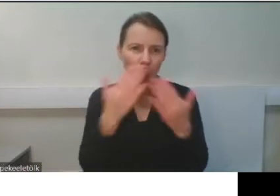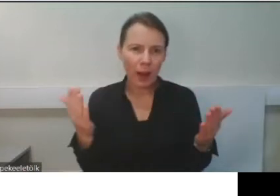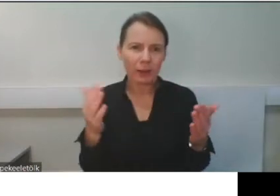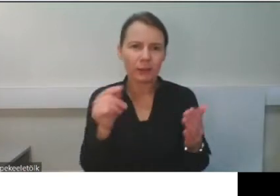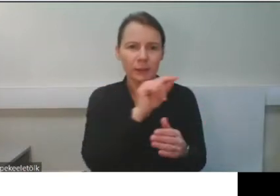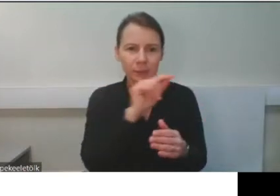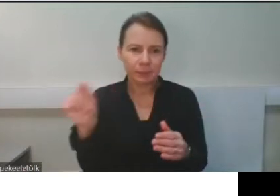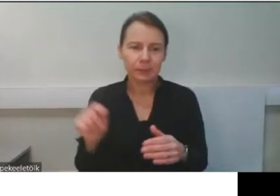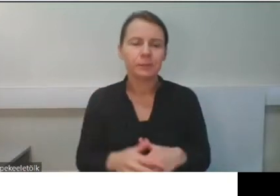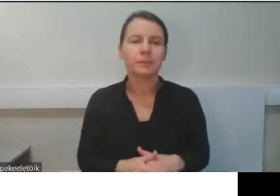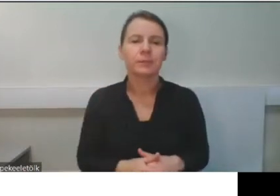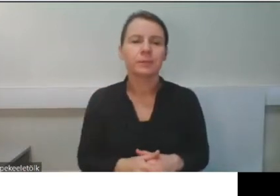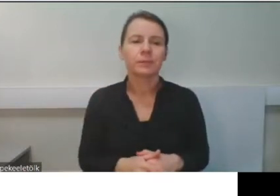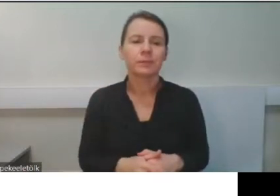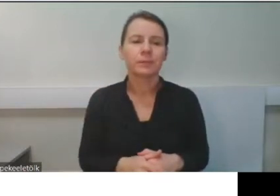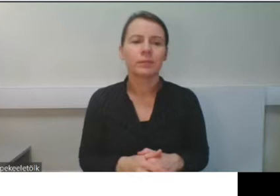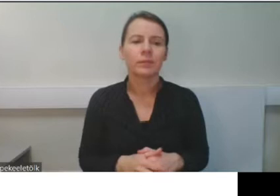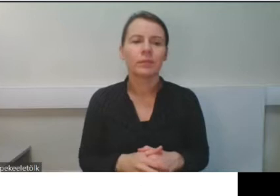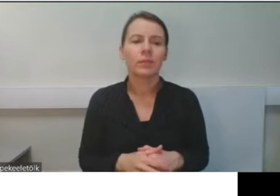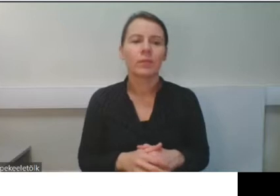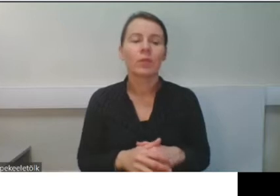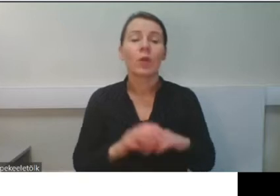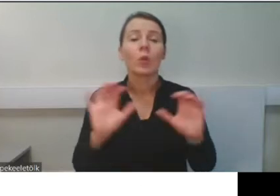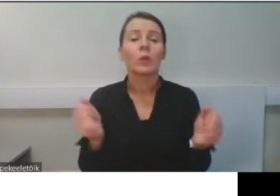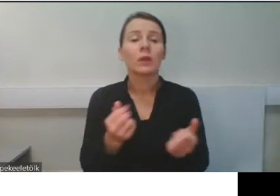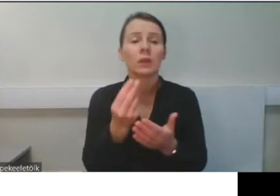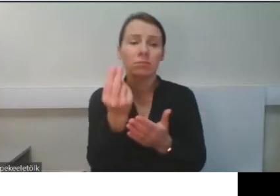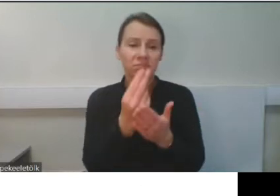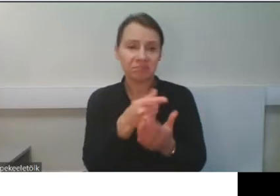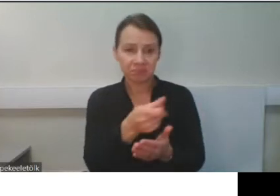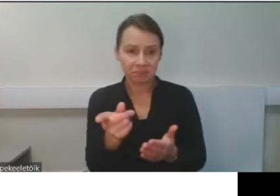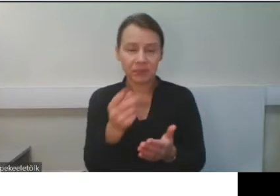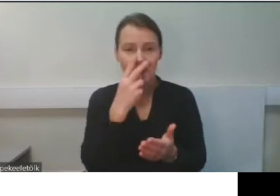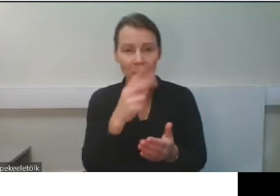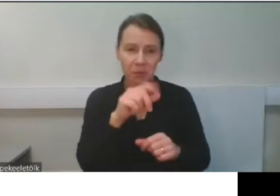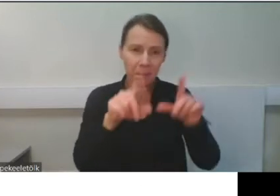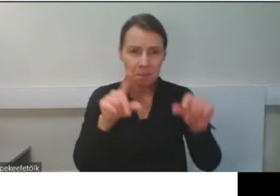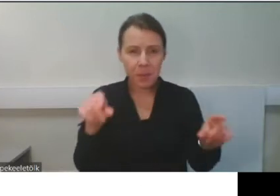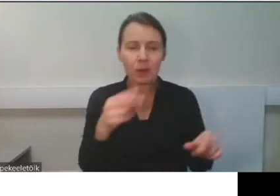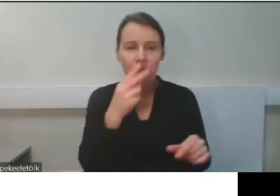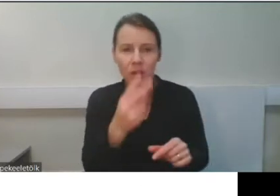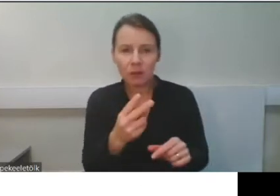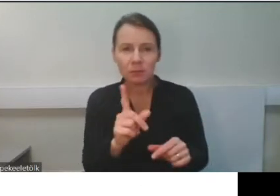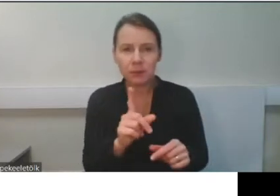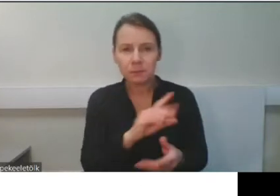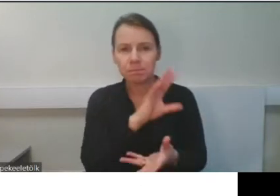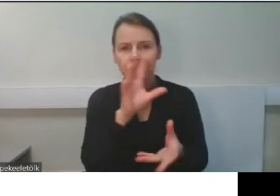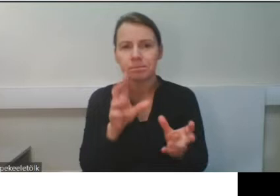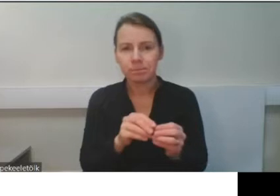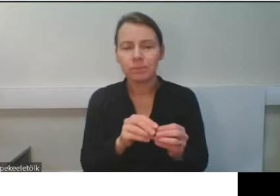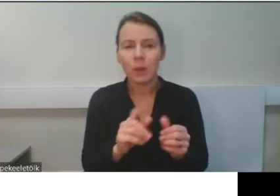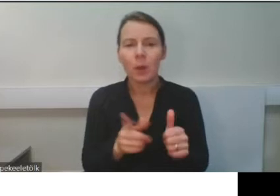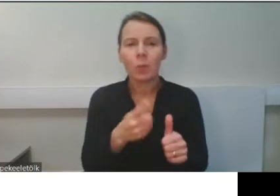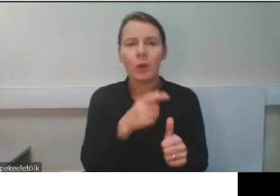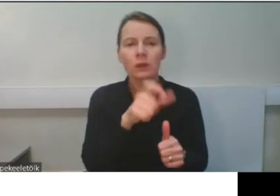15-74 selline tavaline tööturu näitaja kui ka siis erinevaid muid